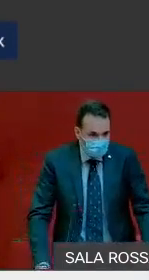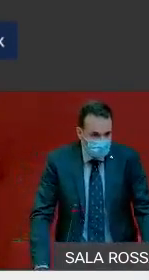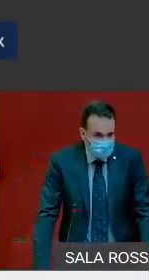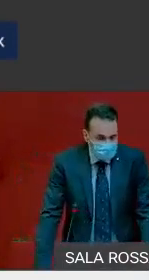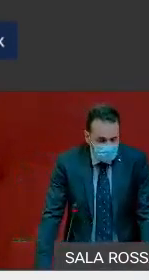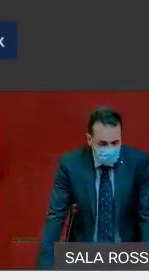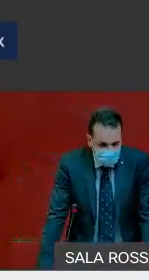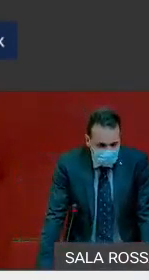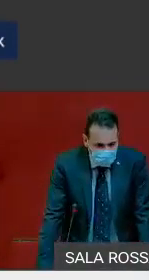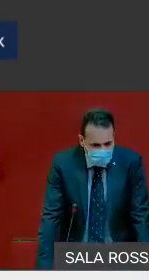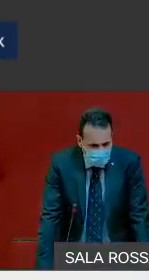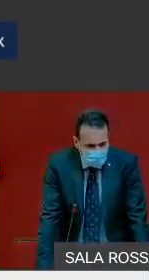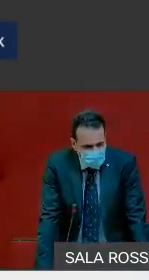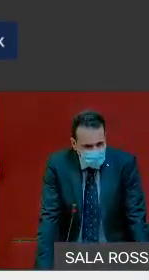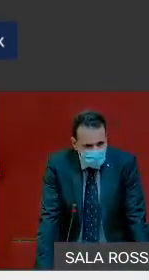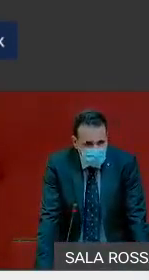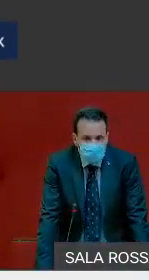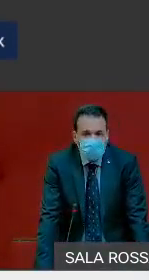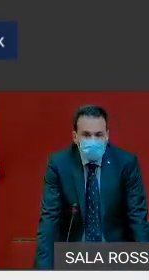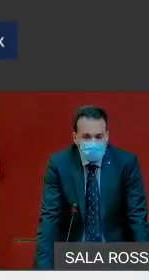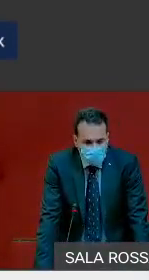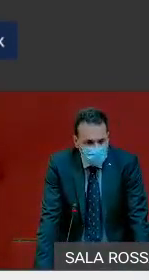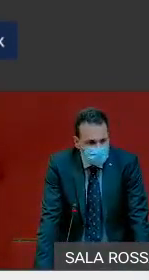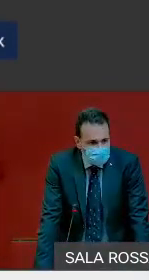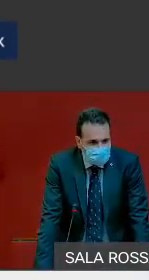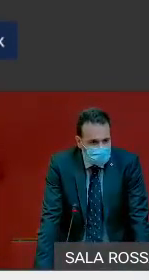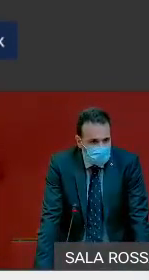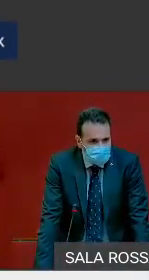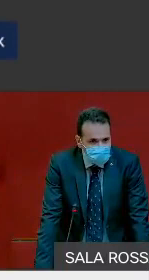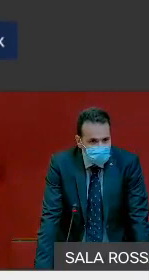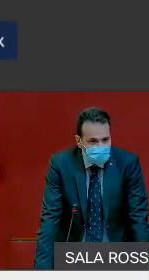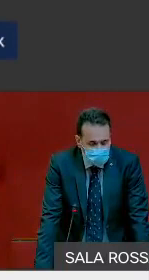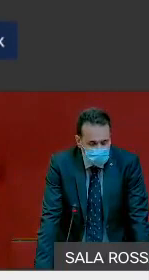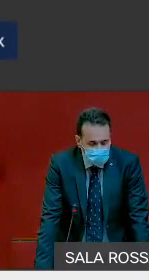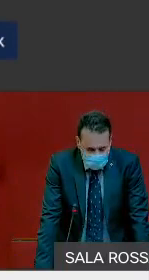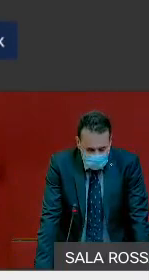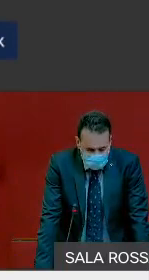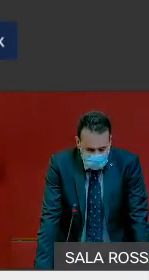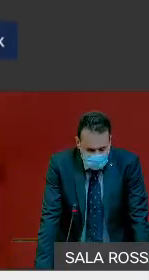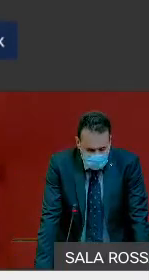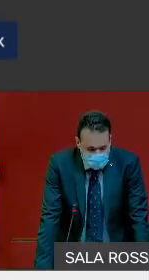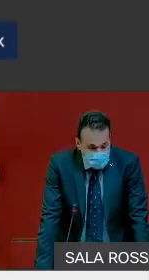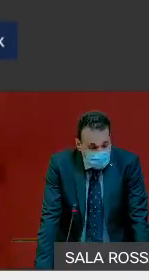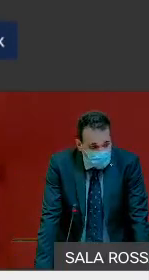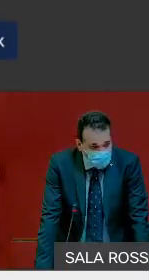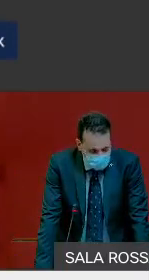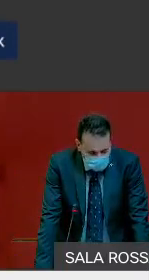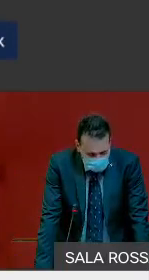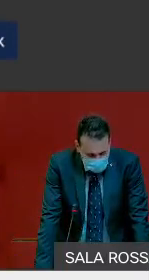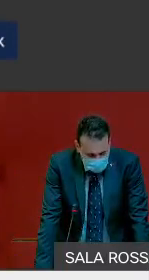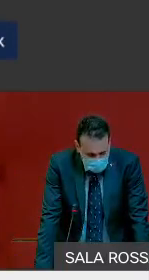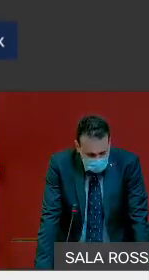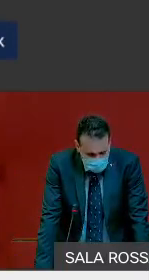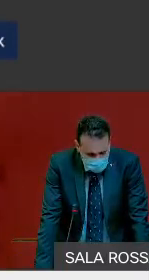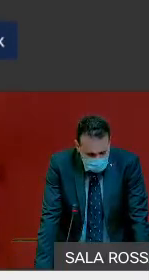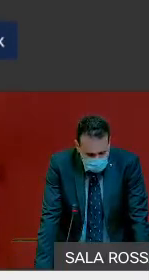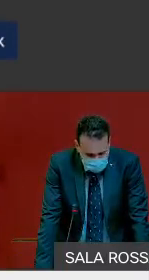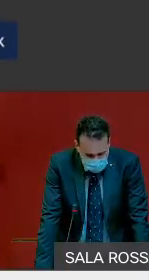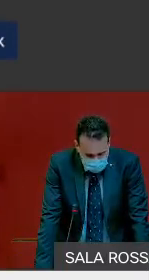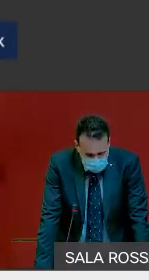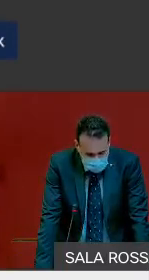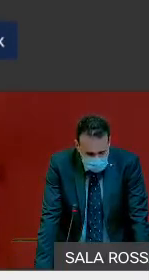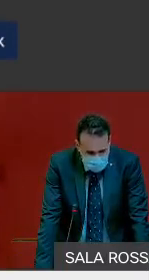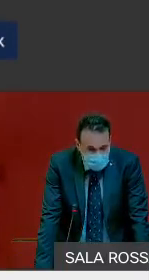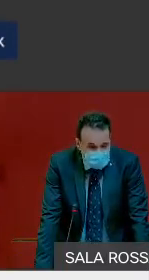poi promuovere anche delle commissioni che ti spiegano appunto lo sviluppo dell'aeroporto in